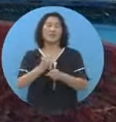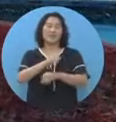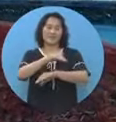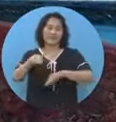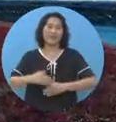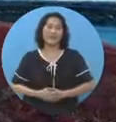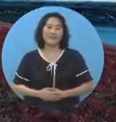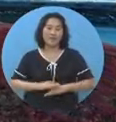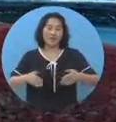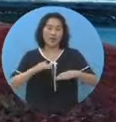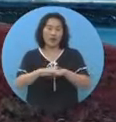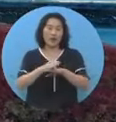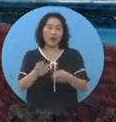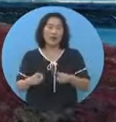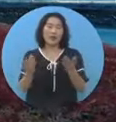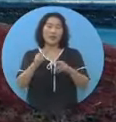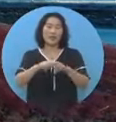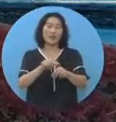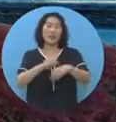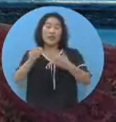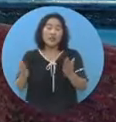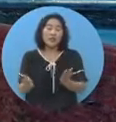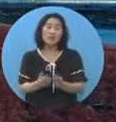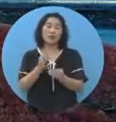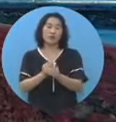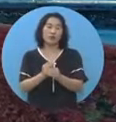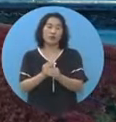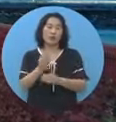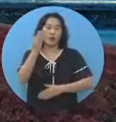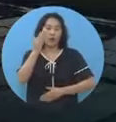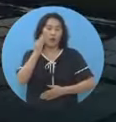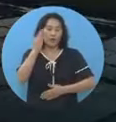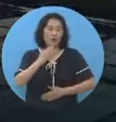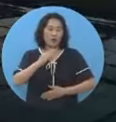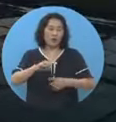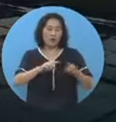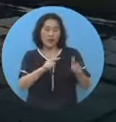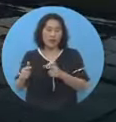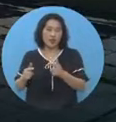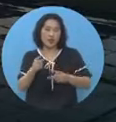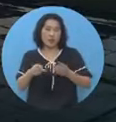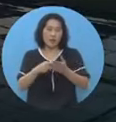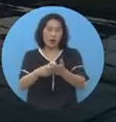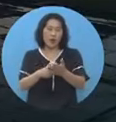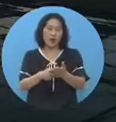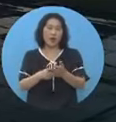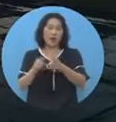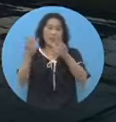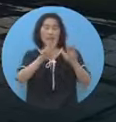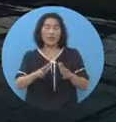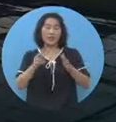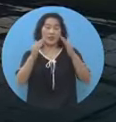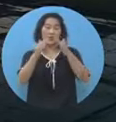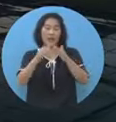만들 계획입니다. 전남형 상생 일자리 특별팀을 중심으로 블루에너지 프로젝트를 적극적으로 수행하고